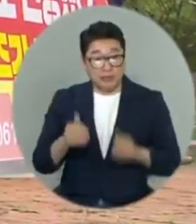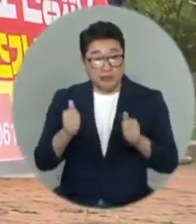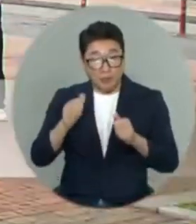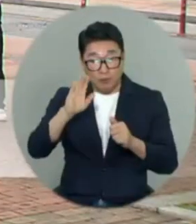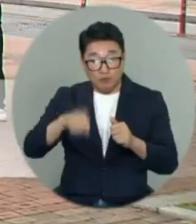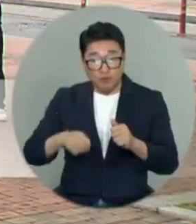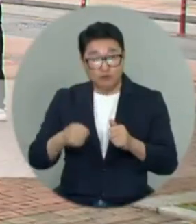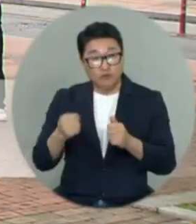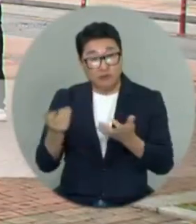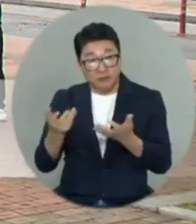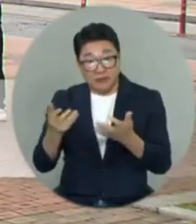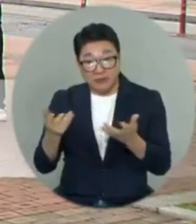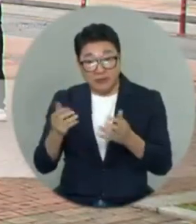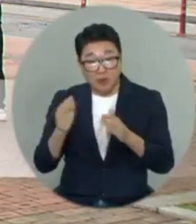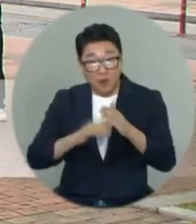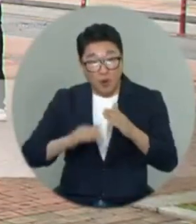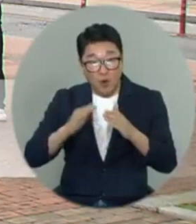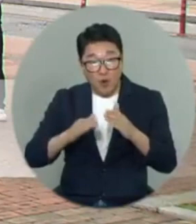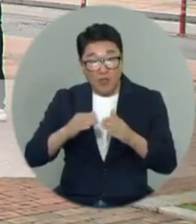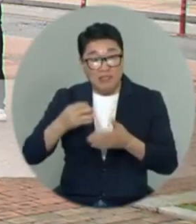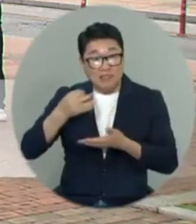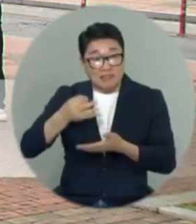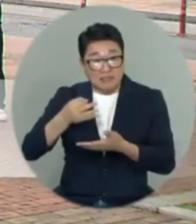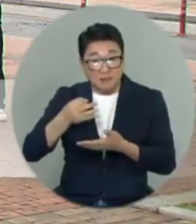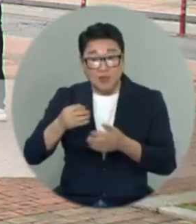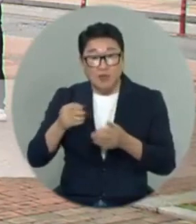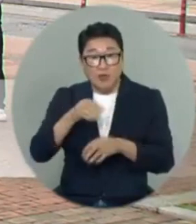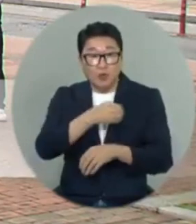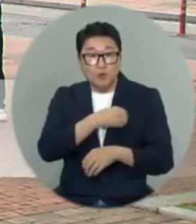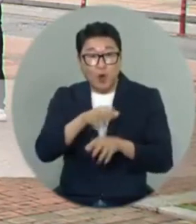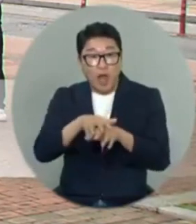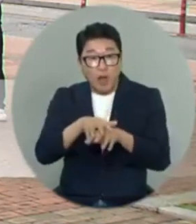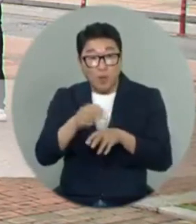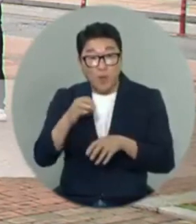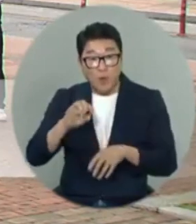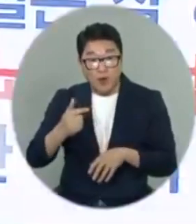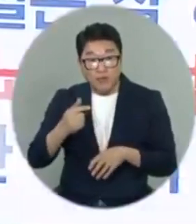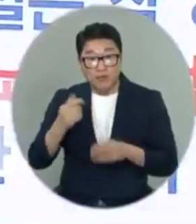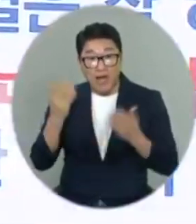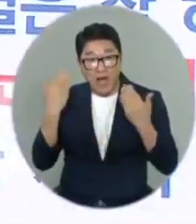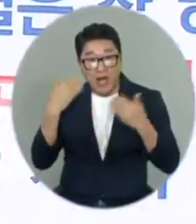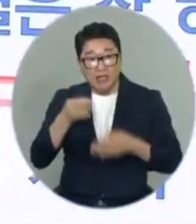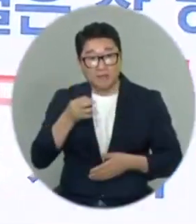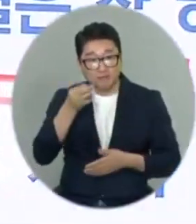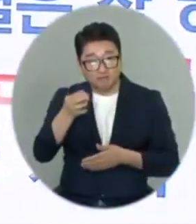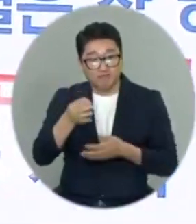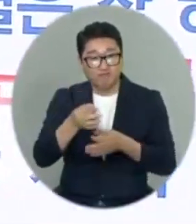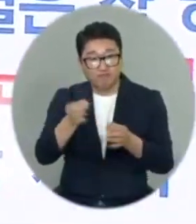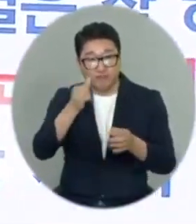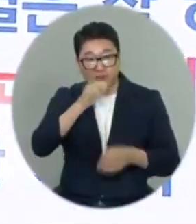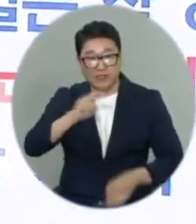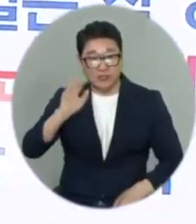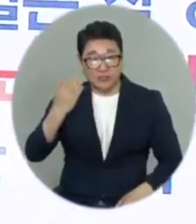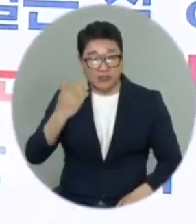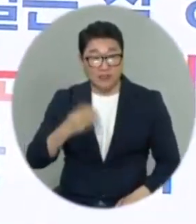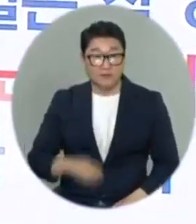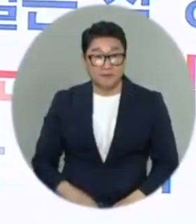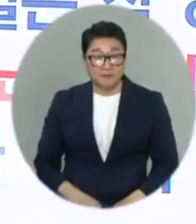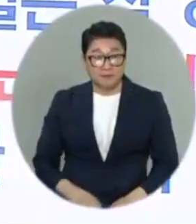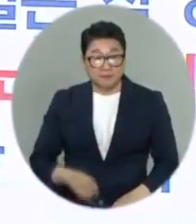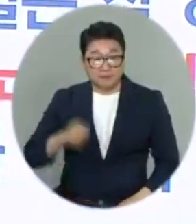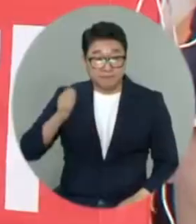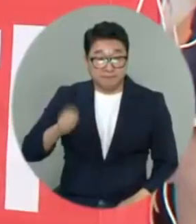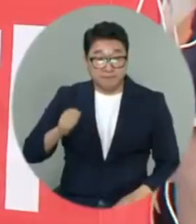재판부는 협력사 공동근로복지기금 측이 조합원들에게 자녀 학자금 등을 지급하라는 취지로 주문했습니다. 선고